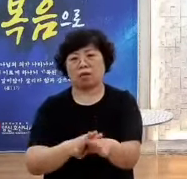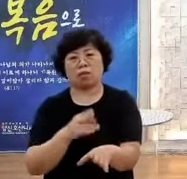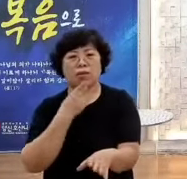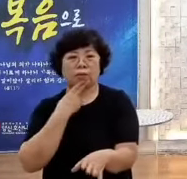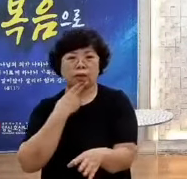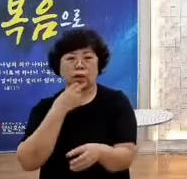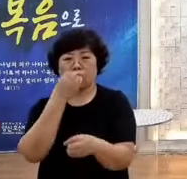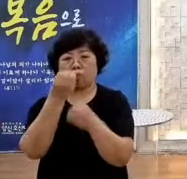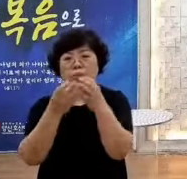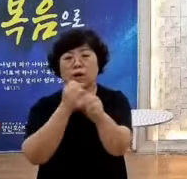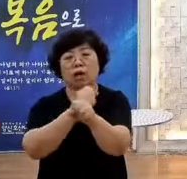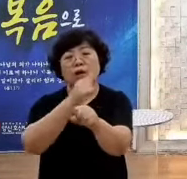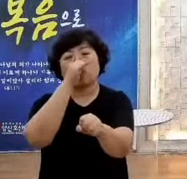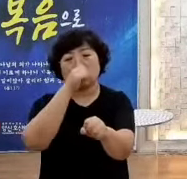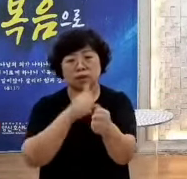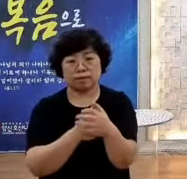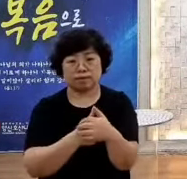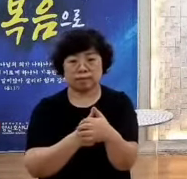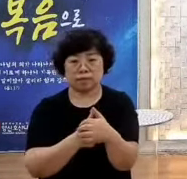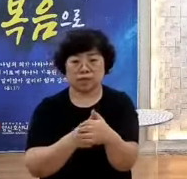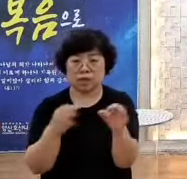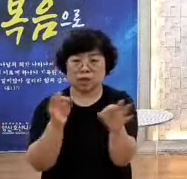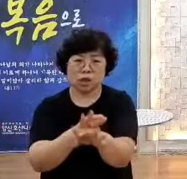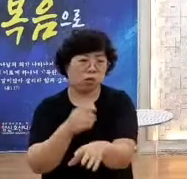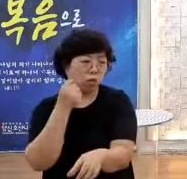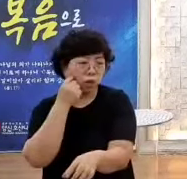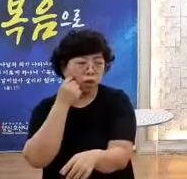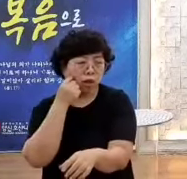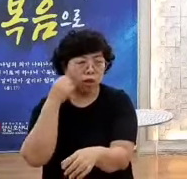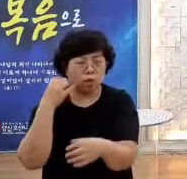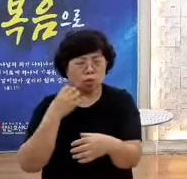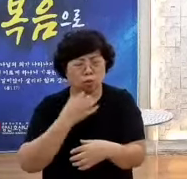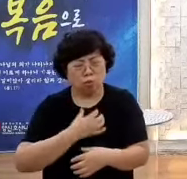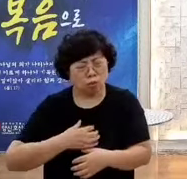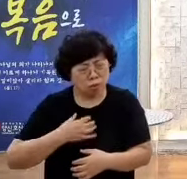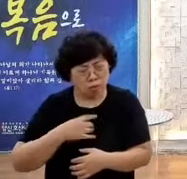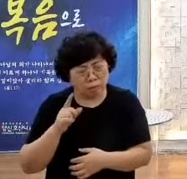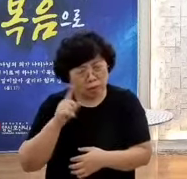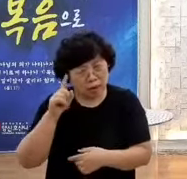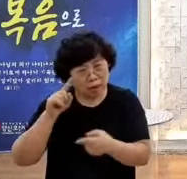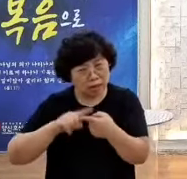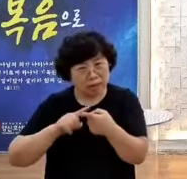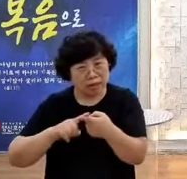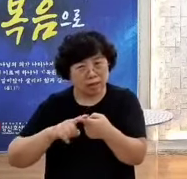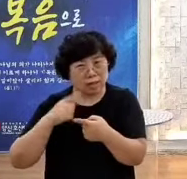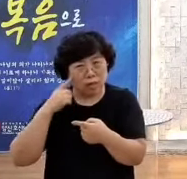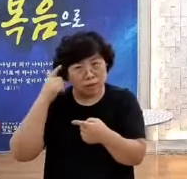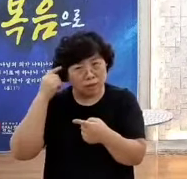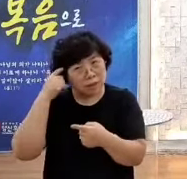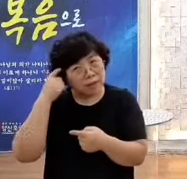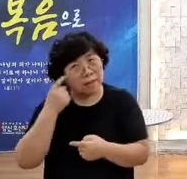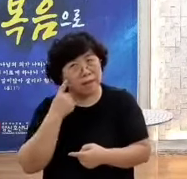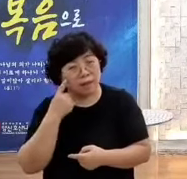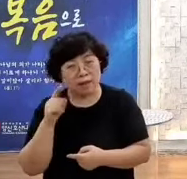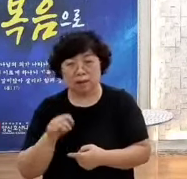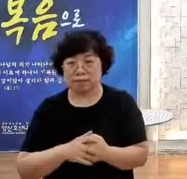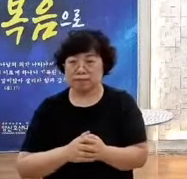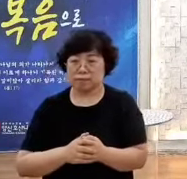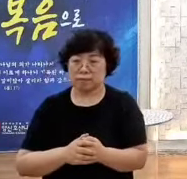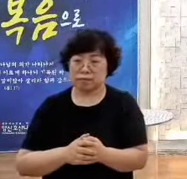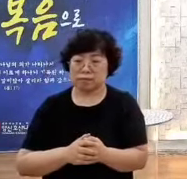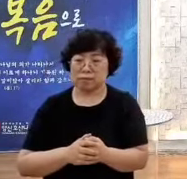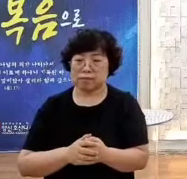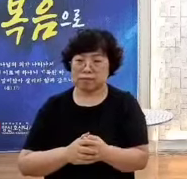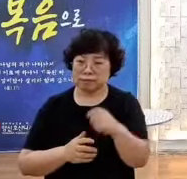여러분, 이 고통이 사라지지 않는 이 고통이 뭘까? 제가 어제 한번 잠깐 생각해 봤는데, 우리 교회 성도들